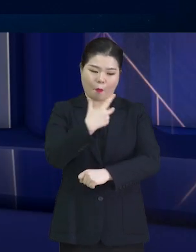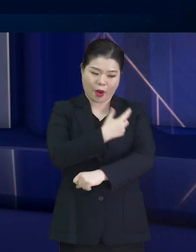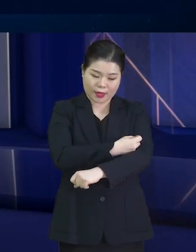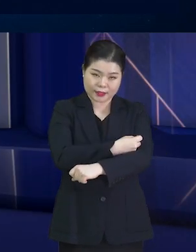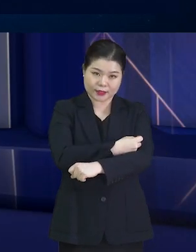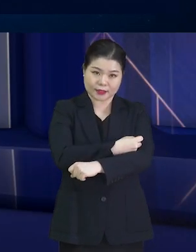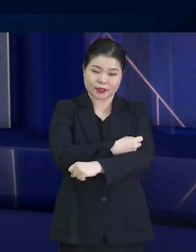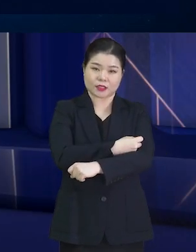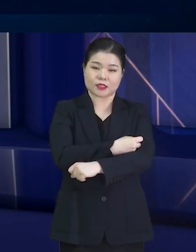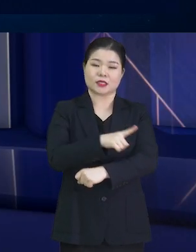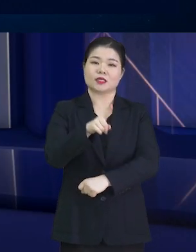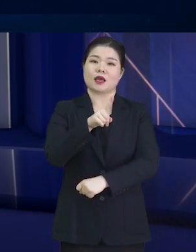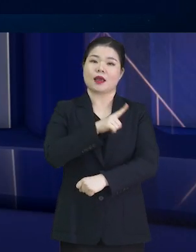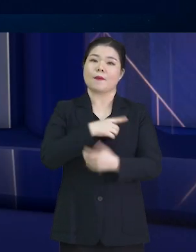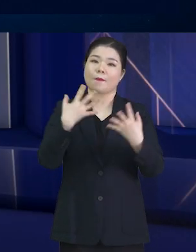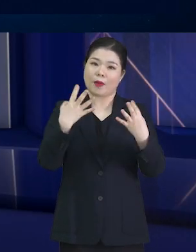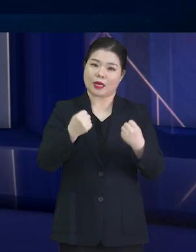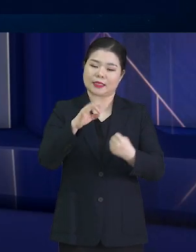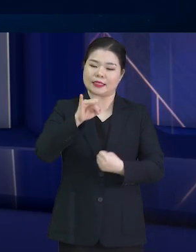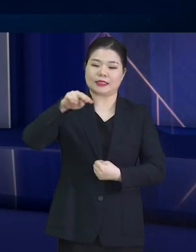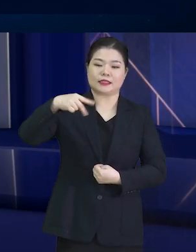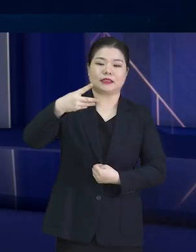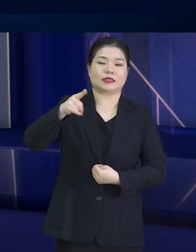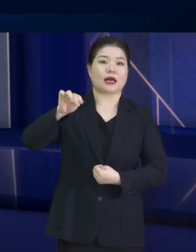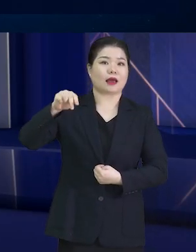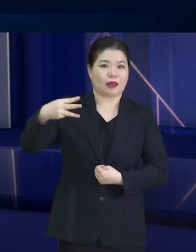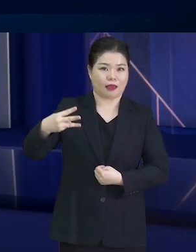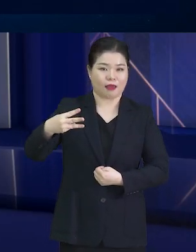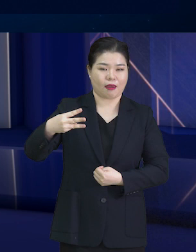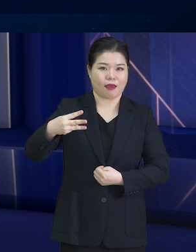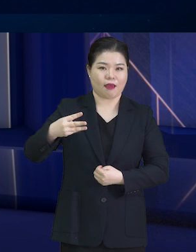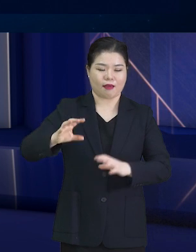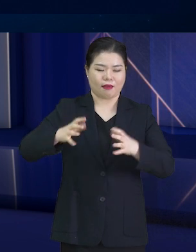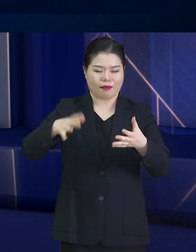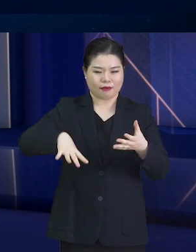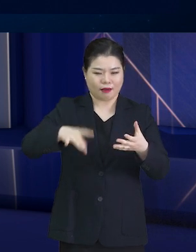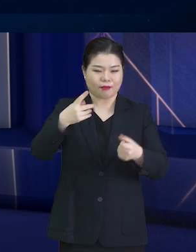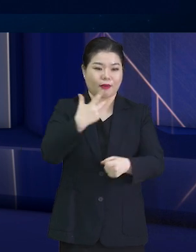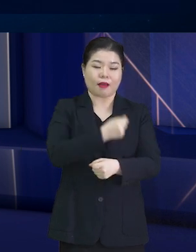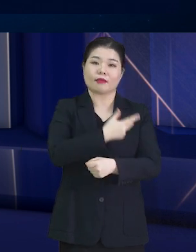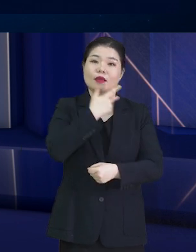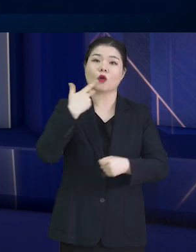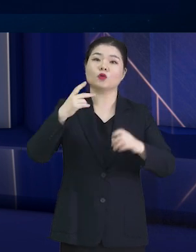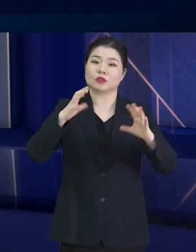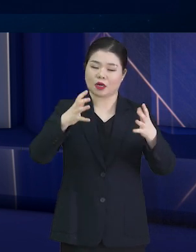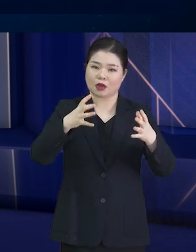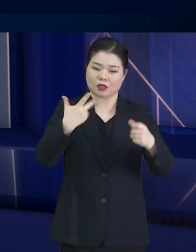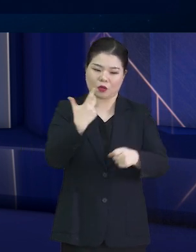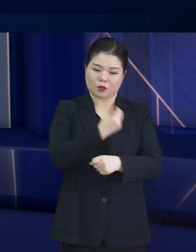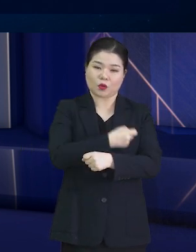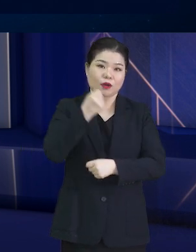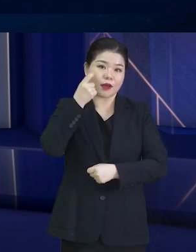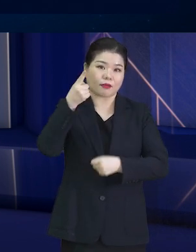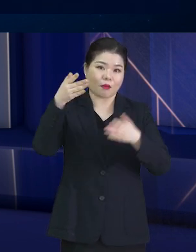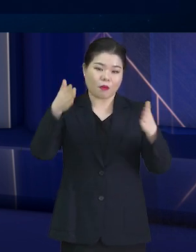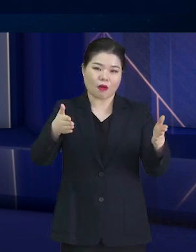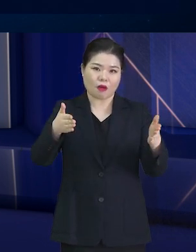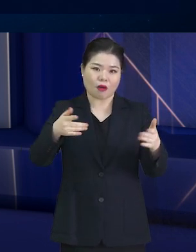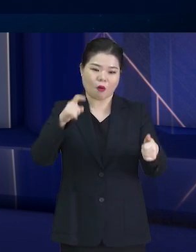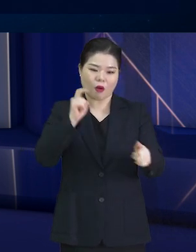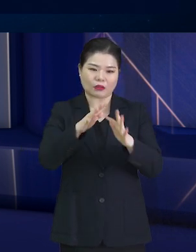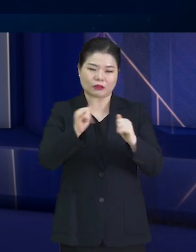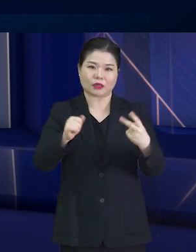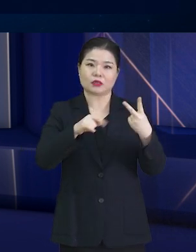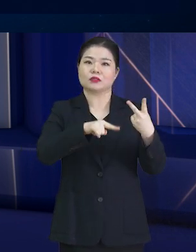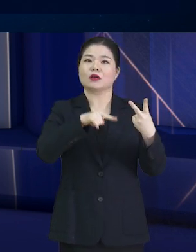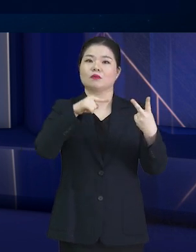백신 접종률이 가장 높은 이스라엘과 세계 최초 접종을 시작한 영국에서 접종 한달 만에 확진자가